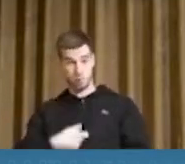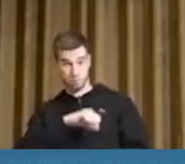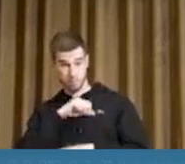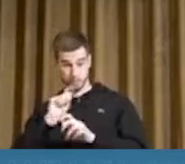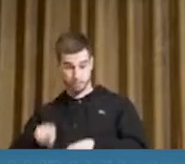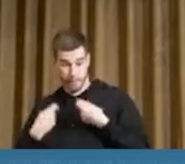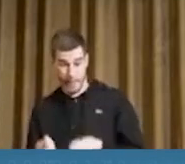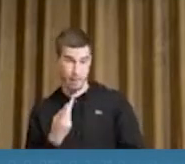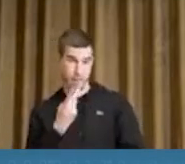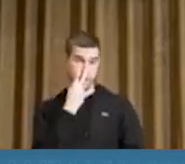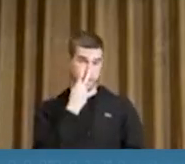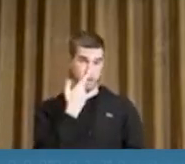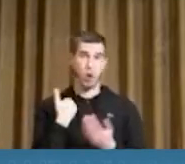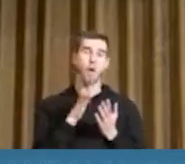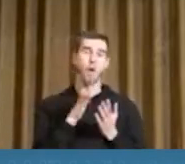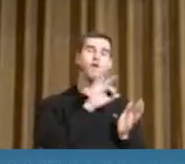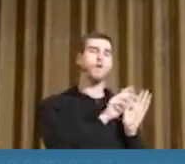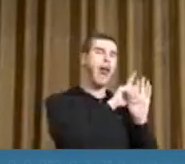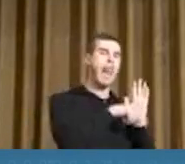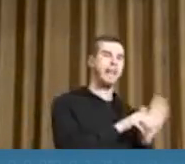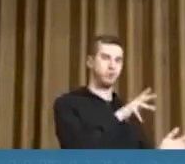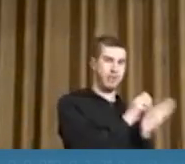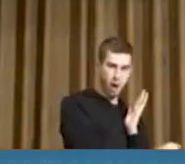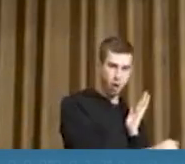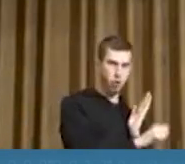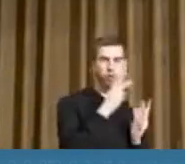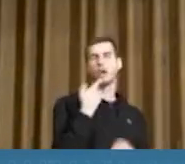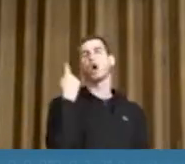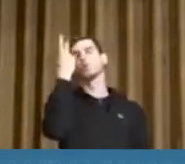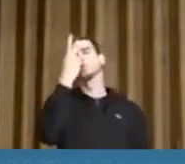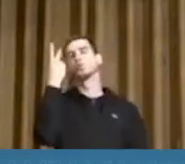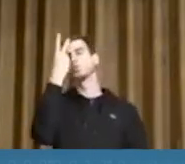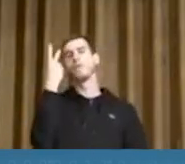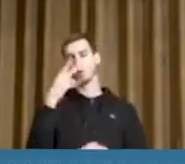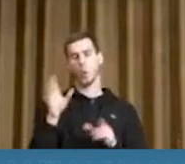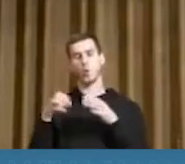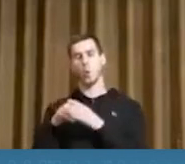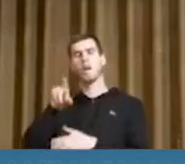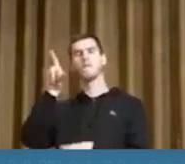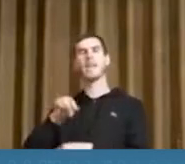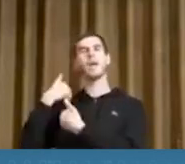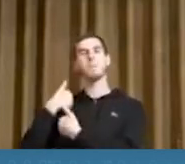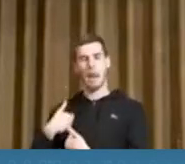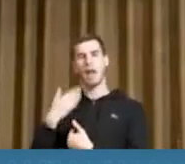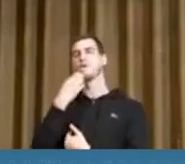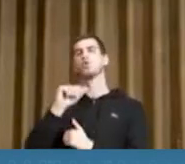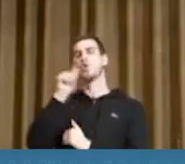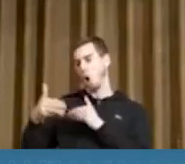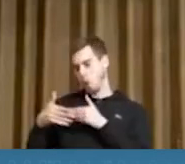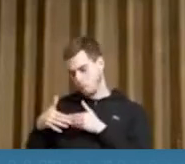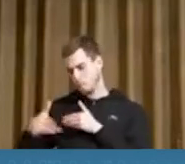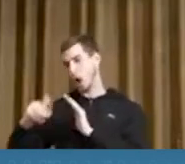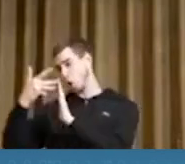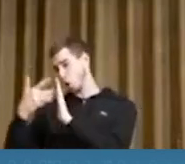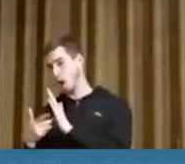auf die Leistungsdiagnostik und wir planen natürlich auch in dieser Gruppe der wenig belastbar nochmal nachzugucken, spielt möglicherweise in